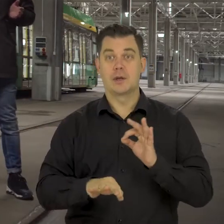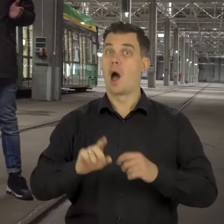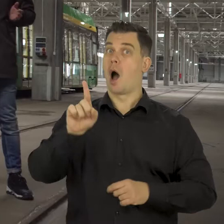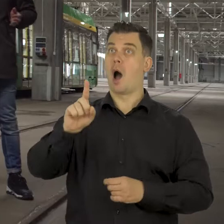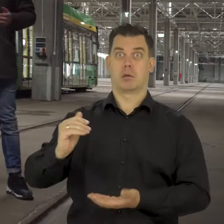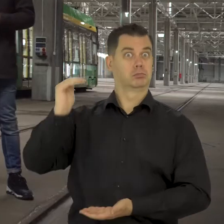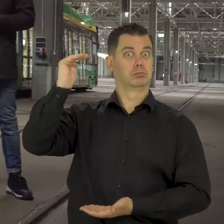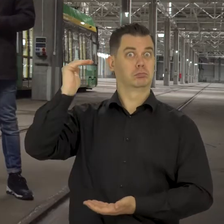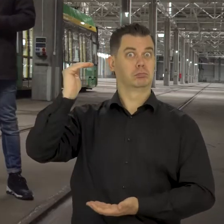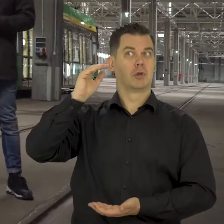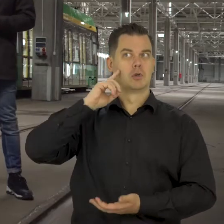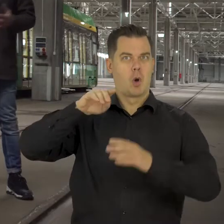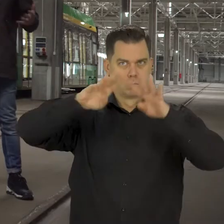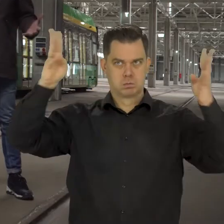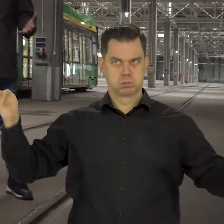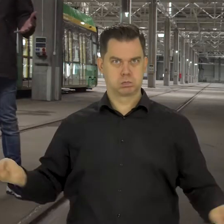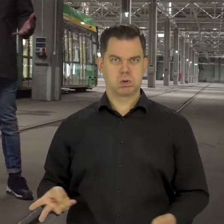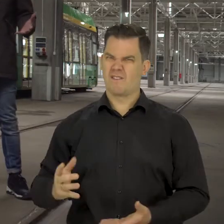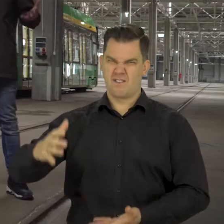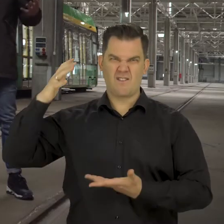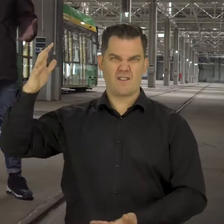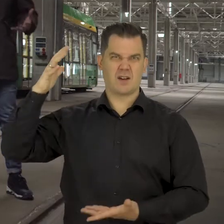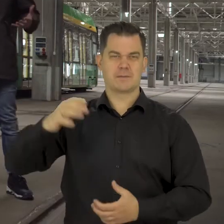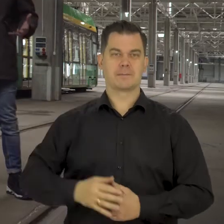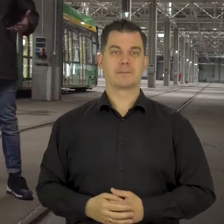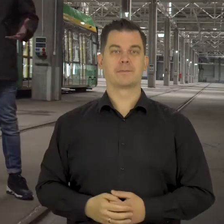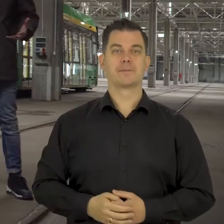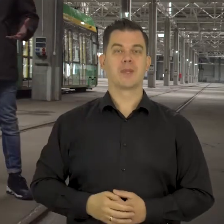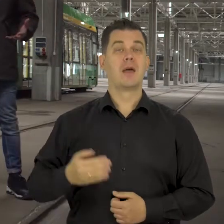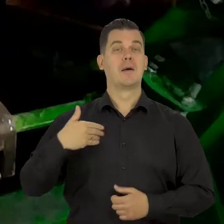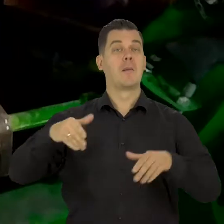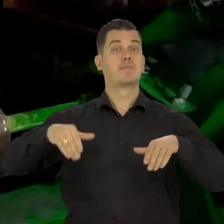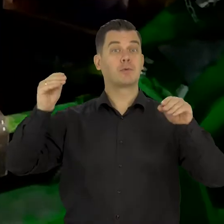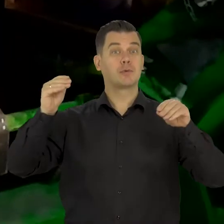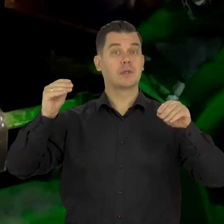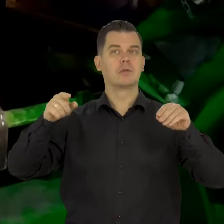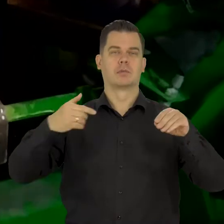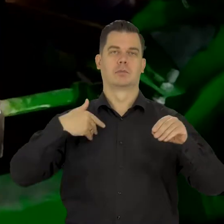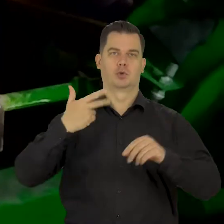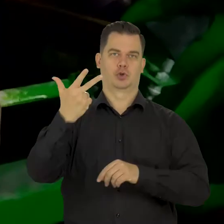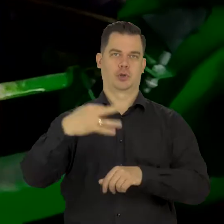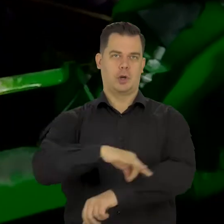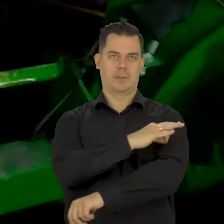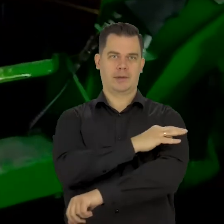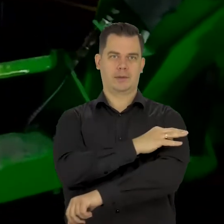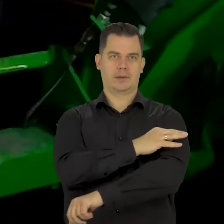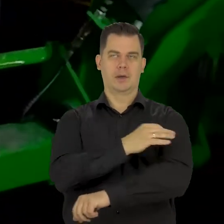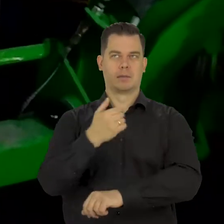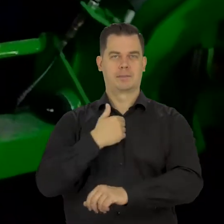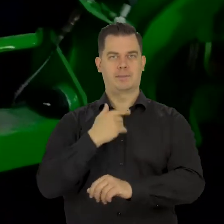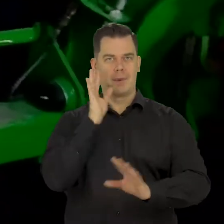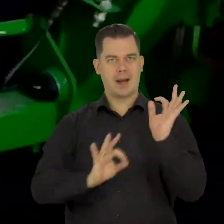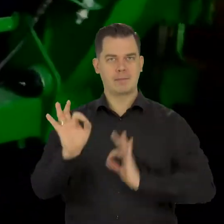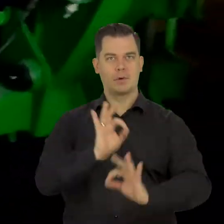45. Ale i tak, ten kolektor to naprawdę wielka rura. W pierwszym etapie wyremontowano prawie 3